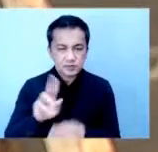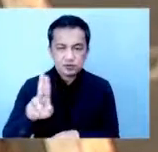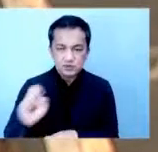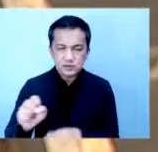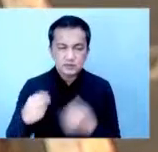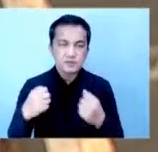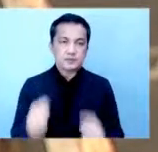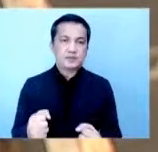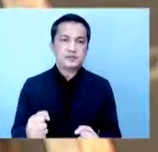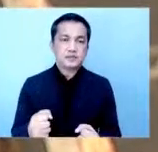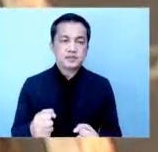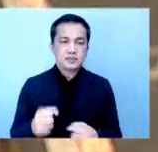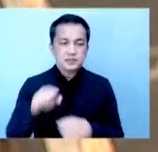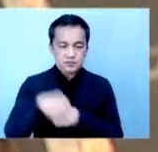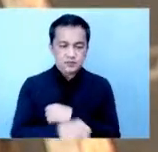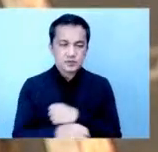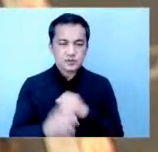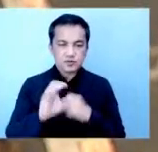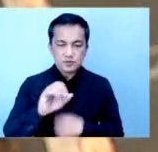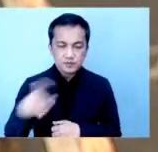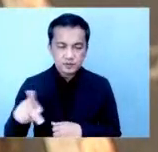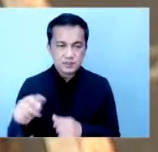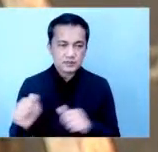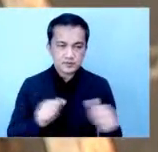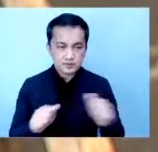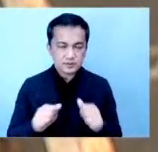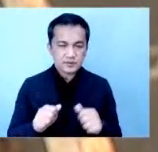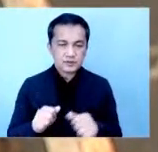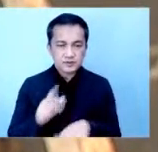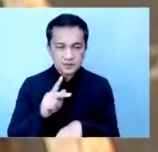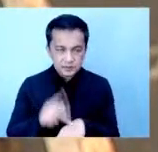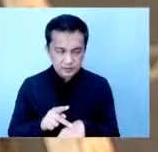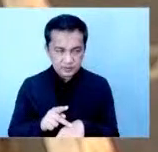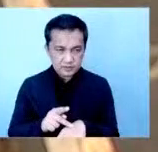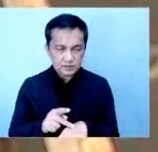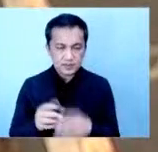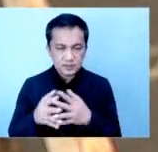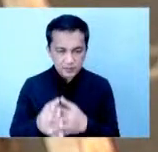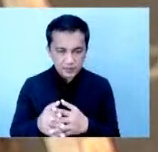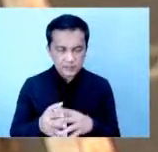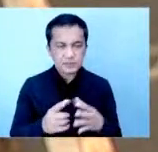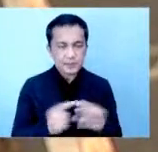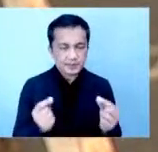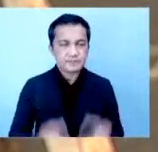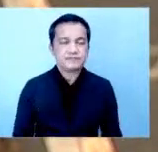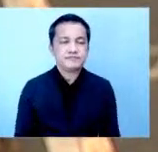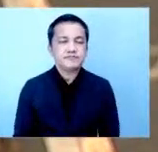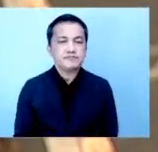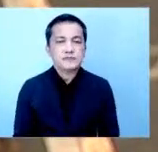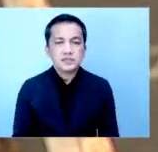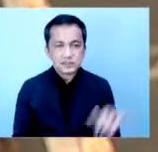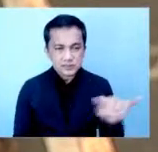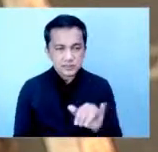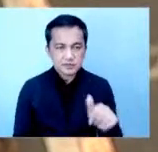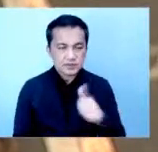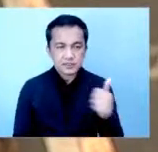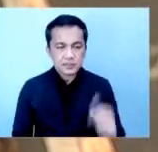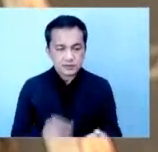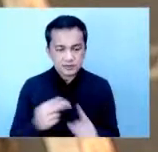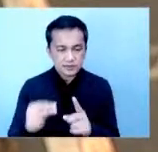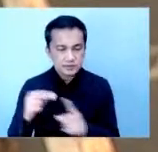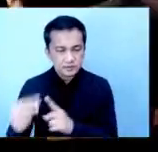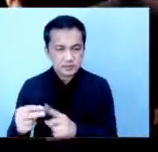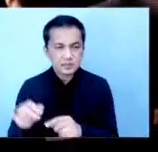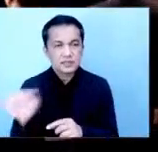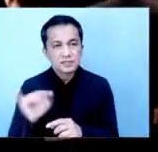pa ng maritime cooperation activities sa pagitan ng Pilipinas, Amerika at Japan, gayon din ang iba pang aspeto tulad sa